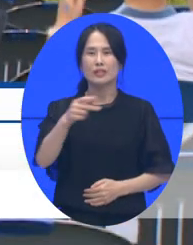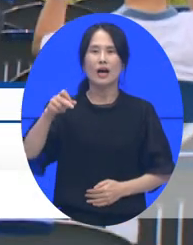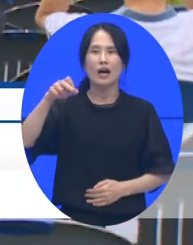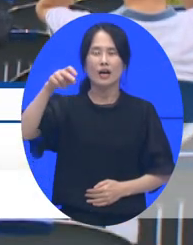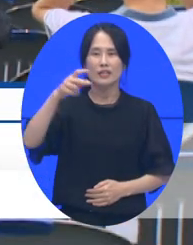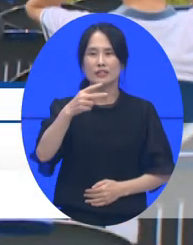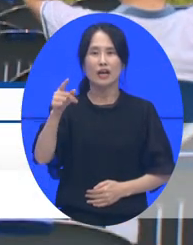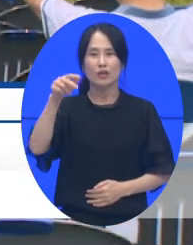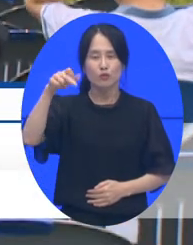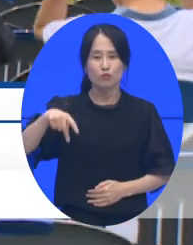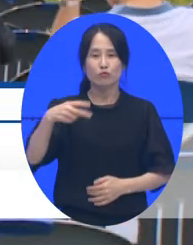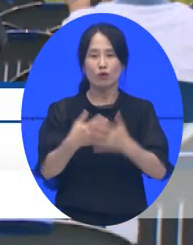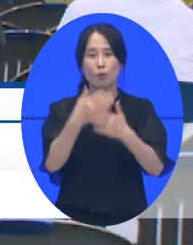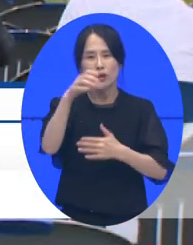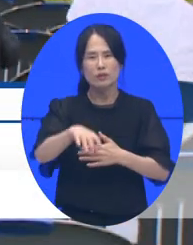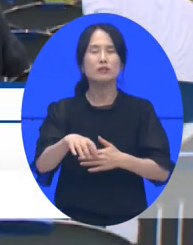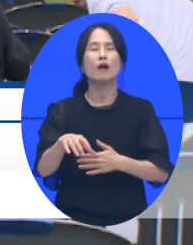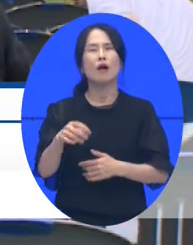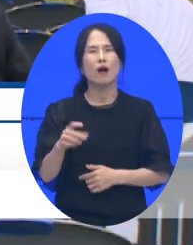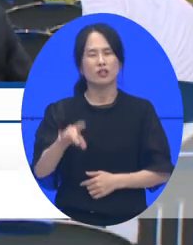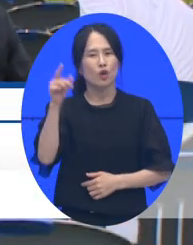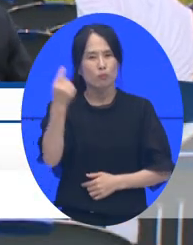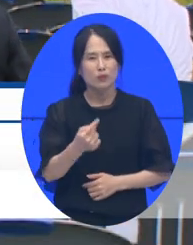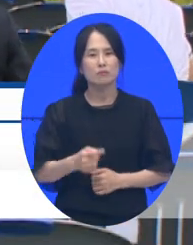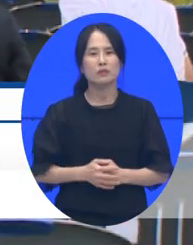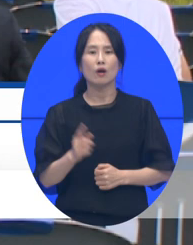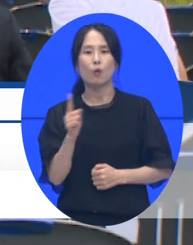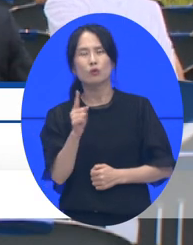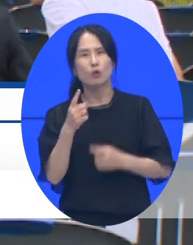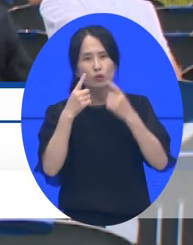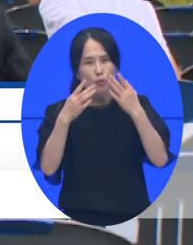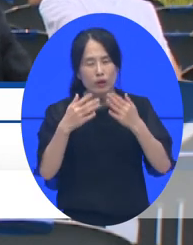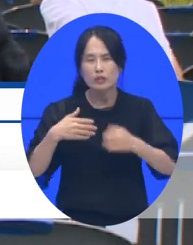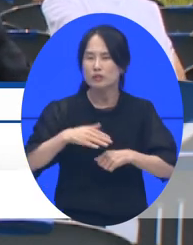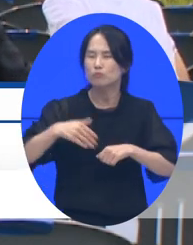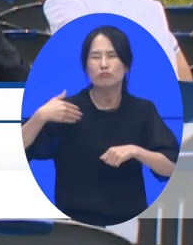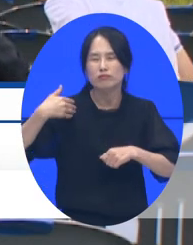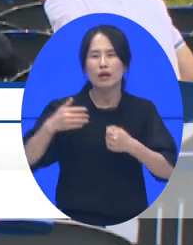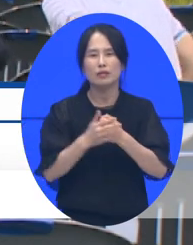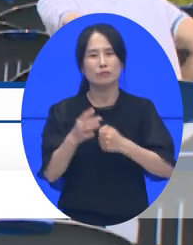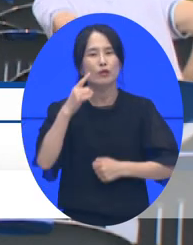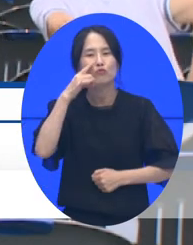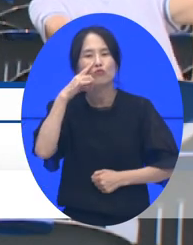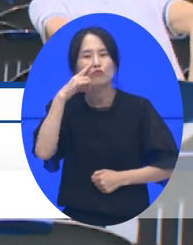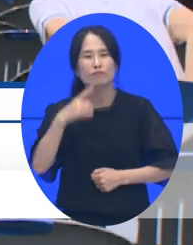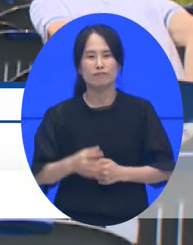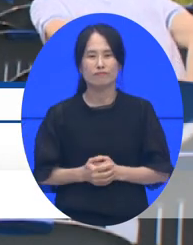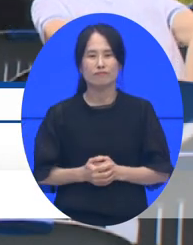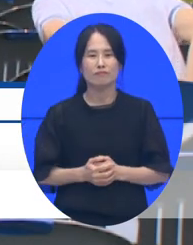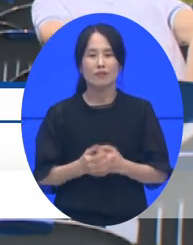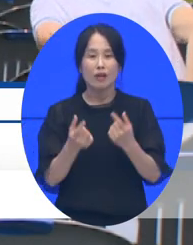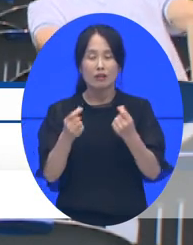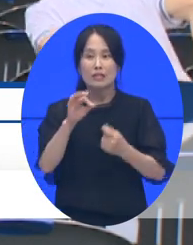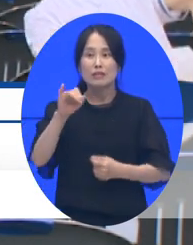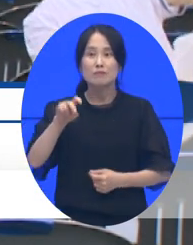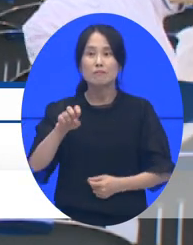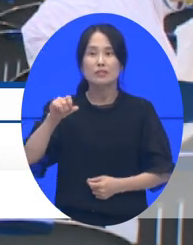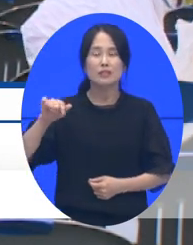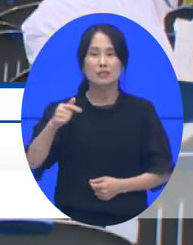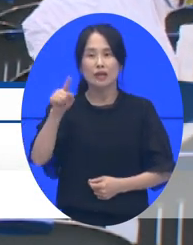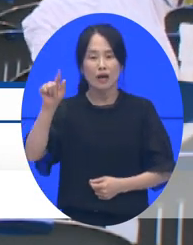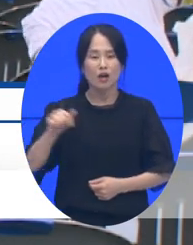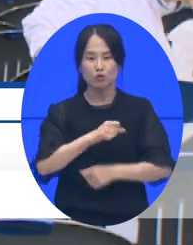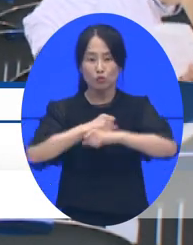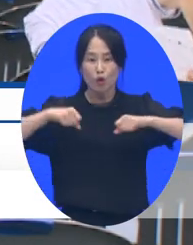영화제에 처음 와봤는데요 다큐 영화제에서 정확히 어떤 걸 하는지 그런 부분도 너무 궁금하기도 하고네 이렇게 임진각에서